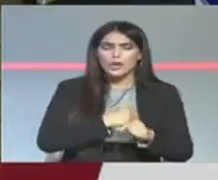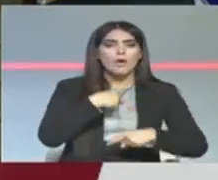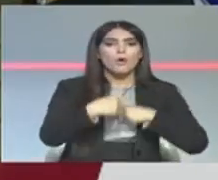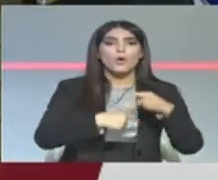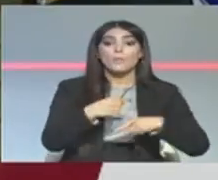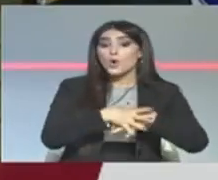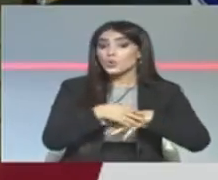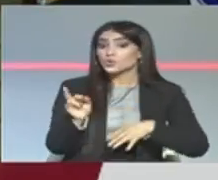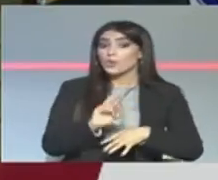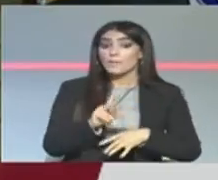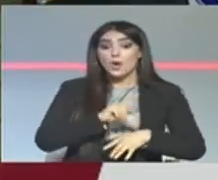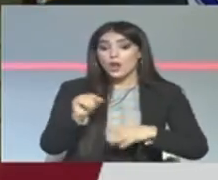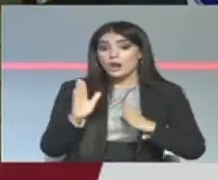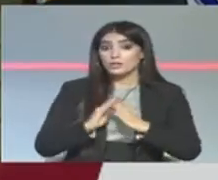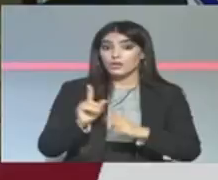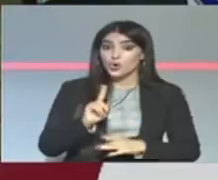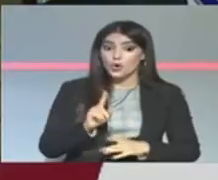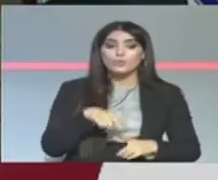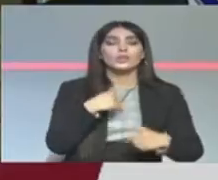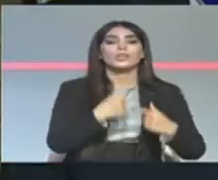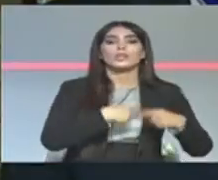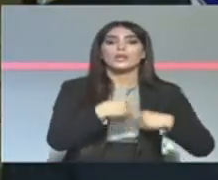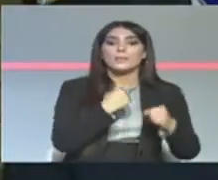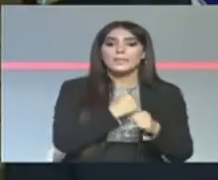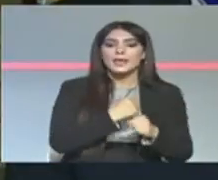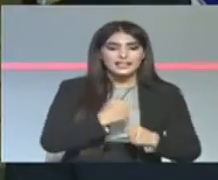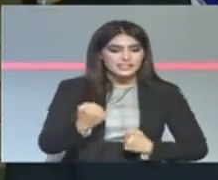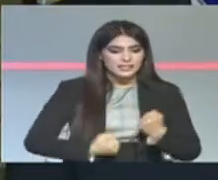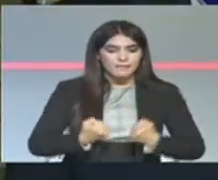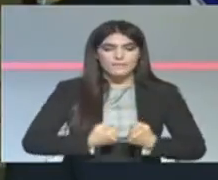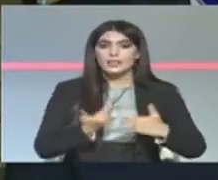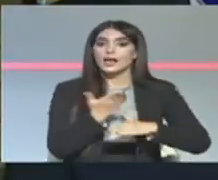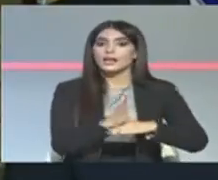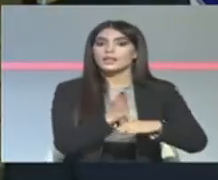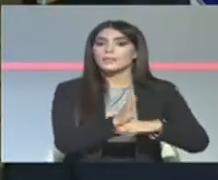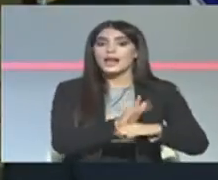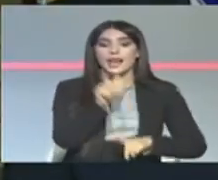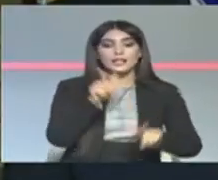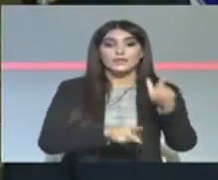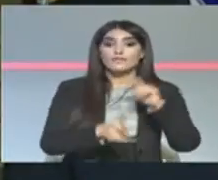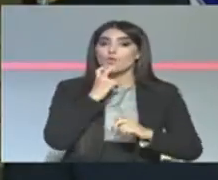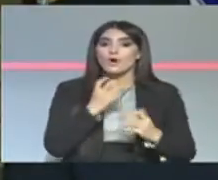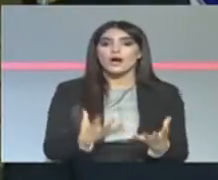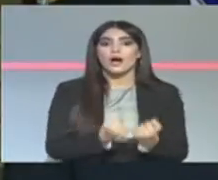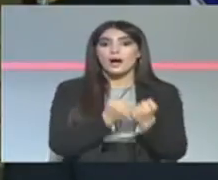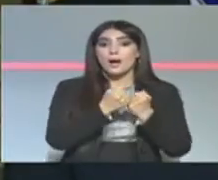مسترسله يقدم خدمات جليله من اجل المواطنين